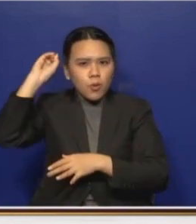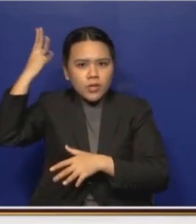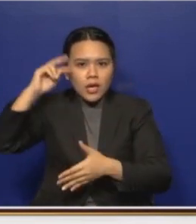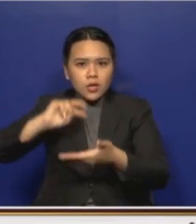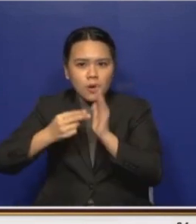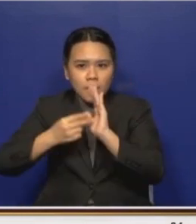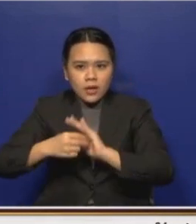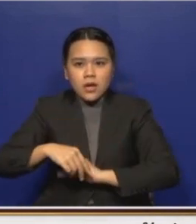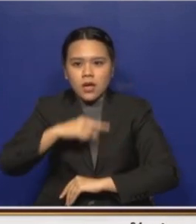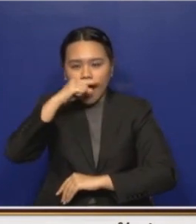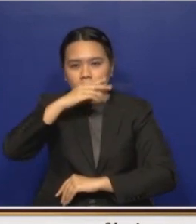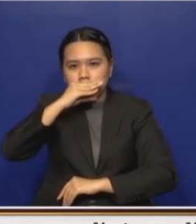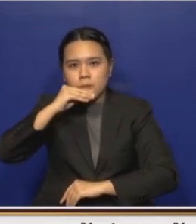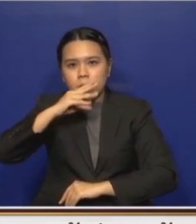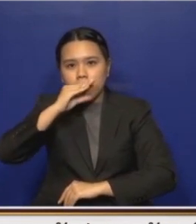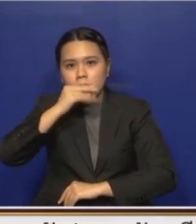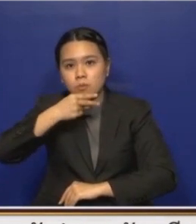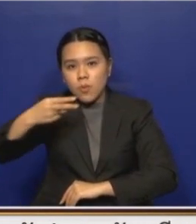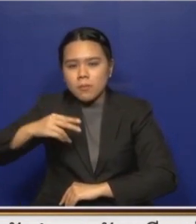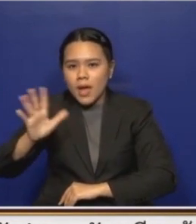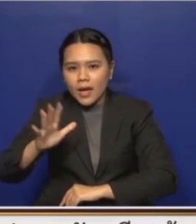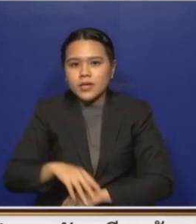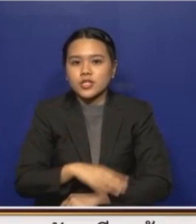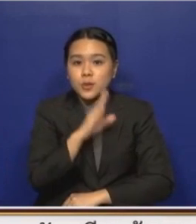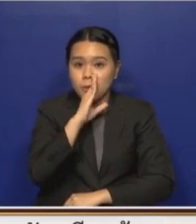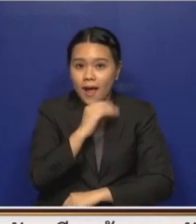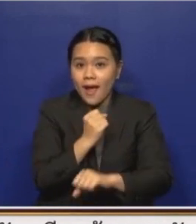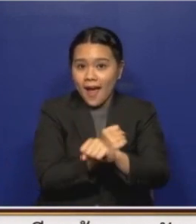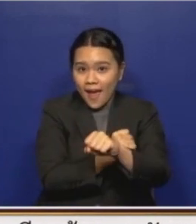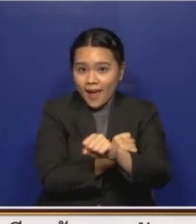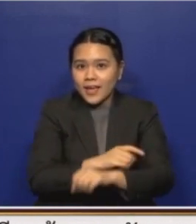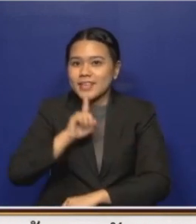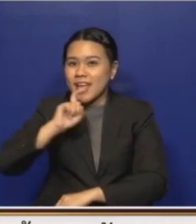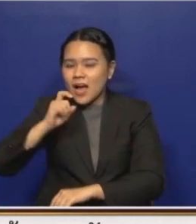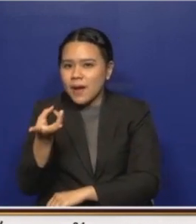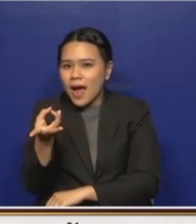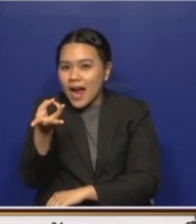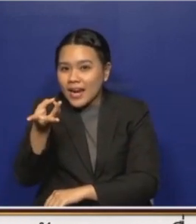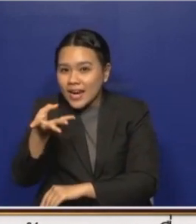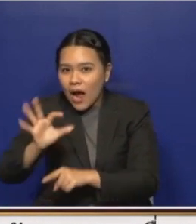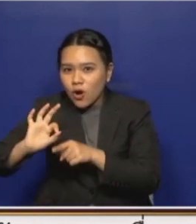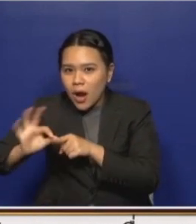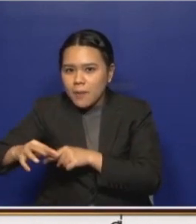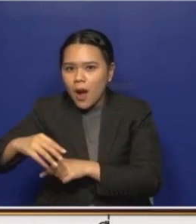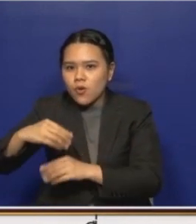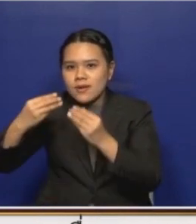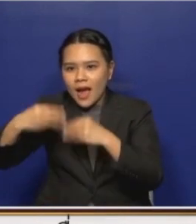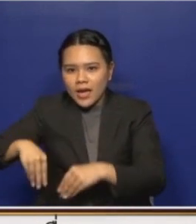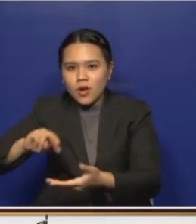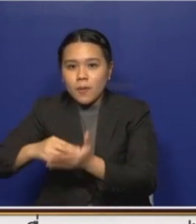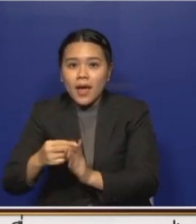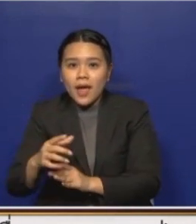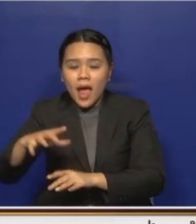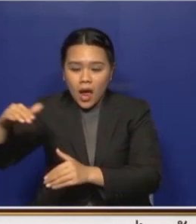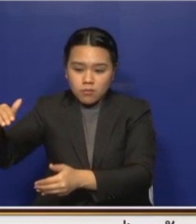ะใบกะเพราก็ปลูกเมืองไทยฮะหมูก็ดีฮะเนื้อก็ดีฮะไก่ก็ดีฮะพริกก็ดีทุกอย่างเมืองไทยหมดเอาแล้วทำไมท่